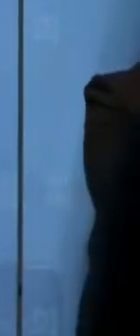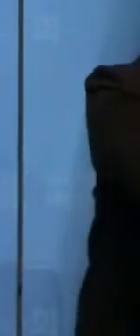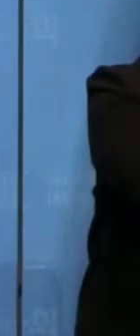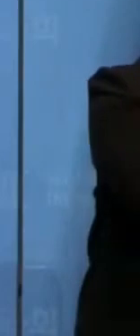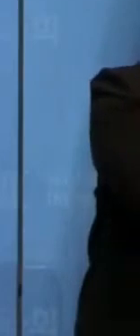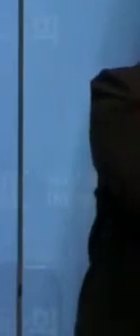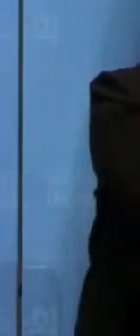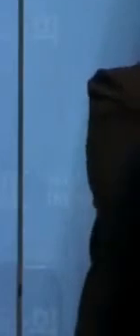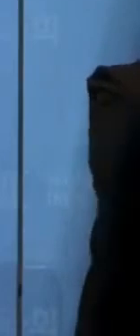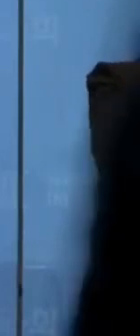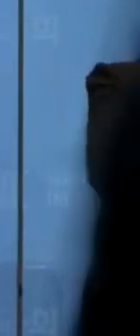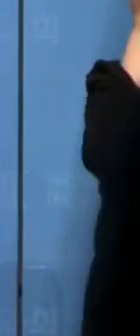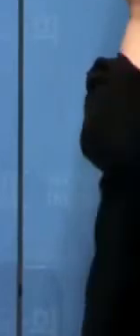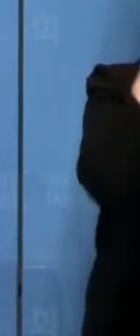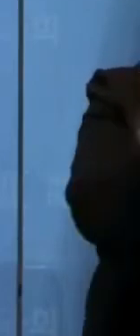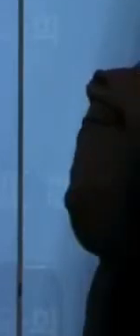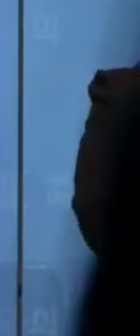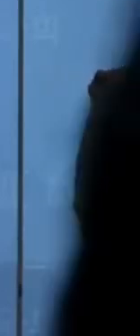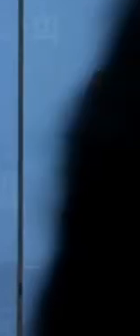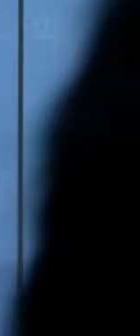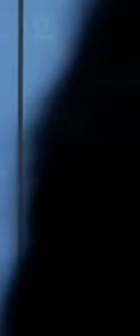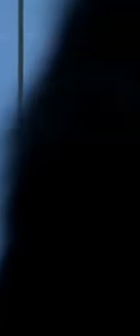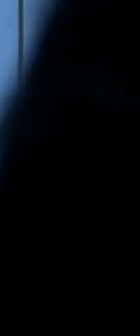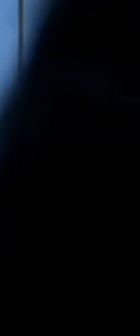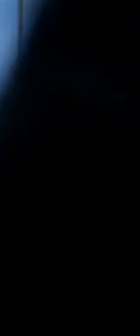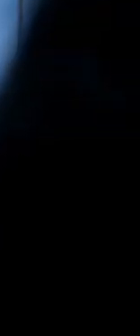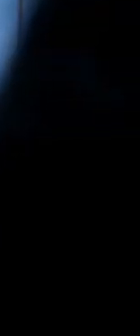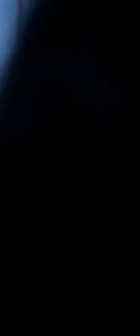구성원들은 명심해야 합니다.